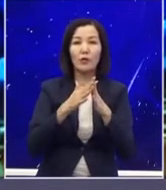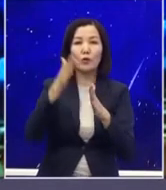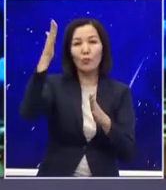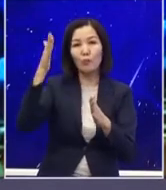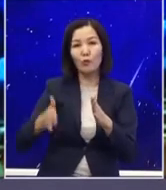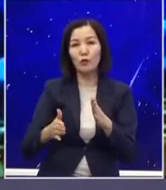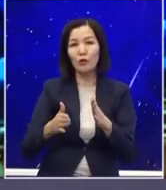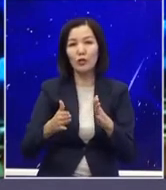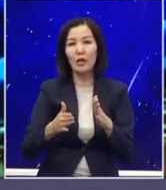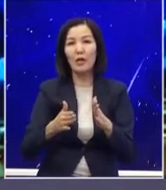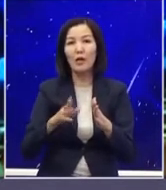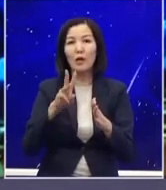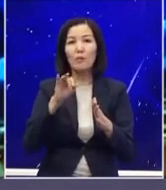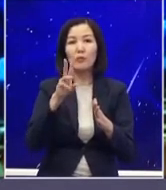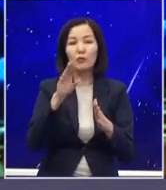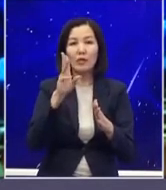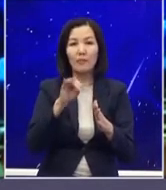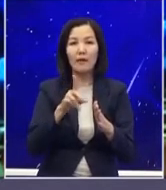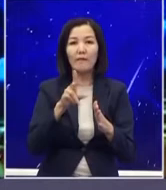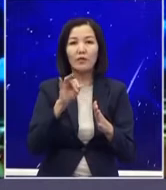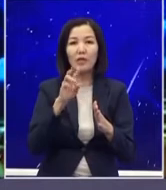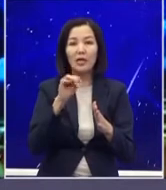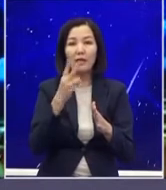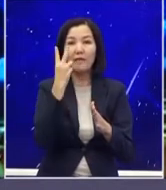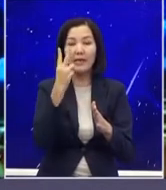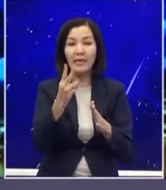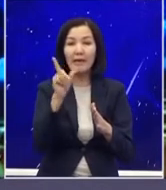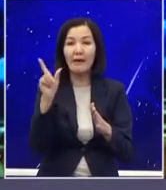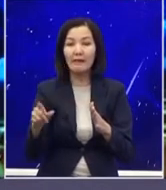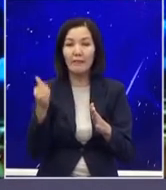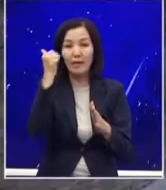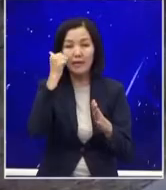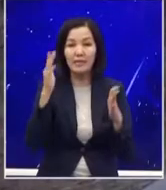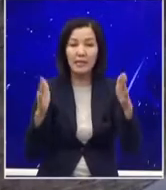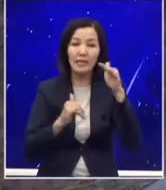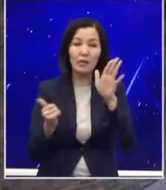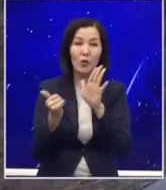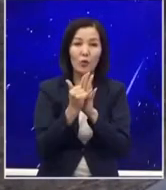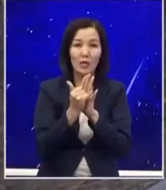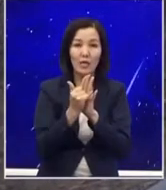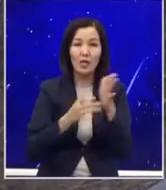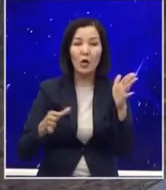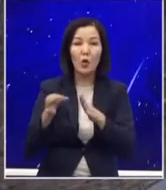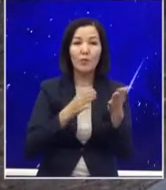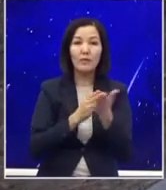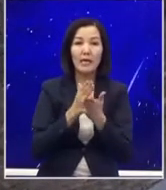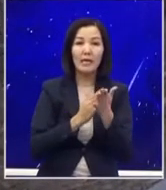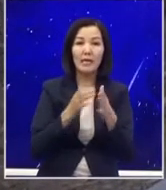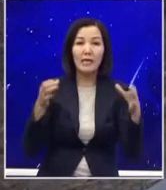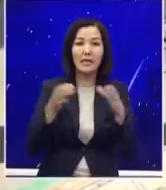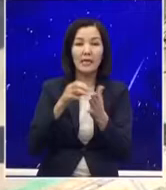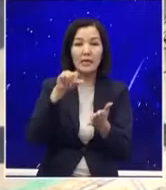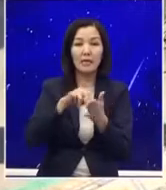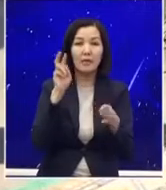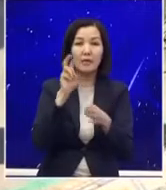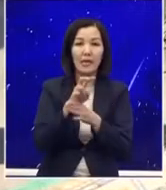пен Галина Черникова естелік тақта ілінді. Ашылу салтанатына облыстық ардагерлік кеңесінің мүшелері келді. Жиналғандар марқұмдарды еске